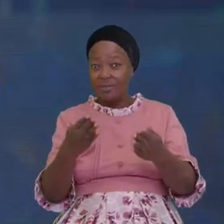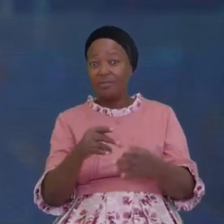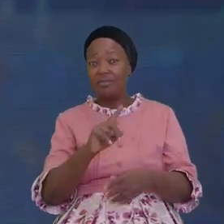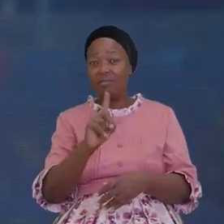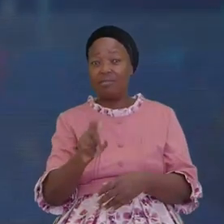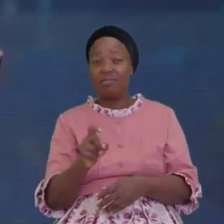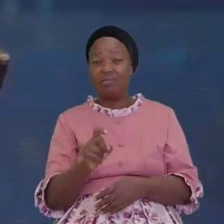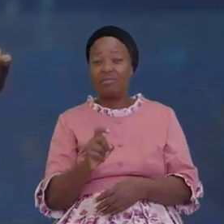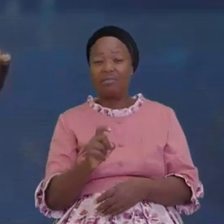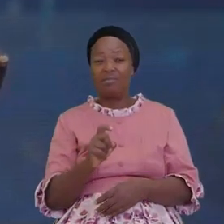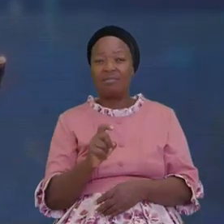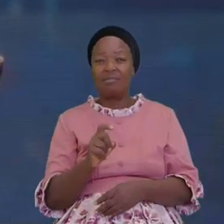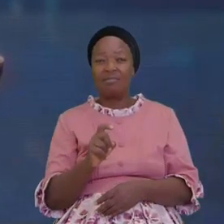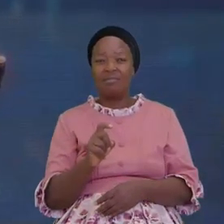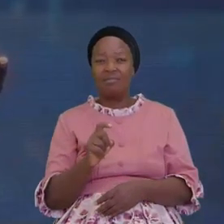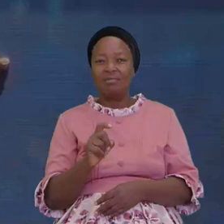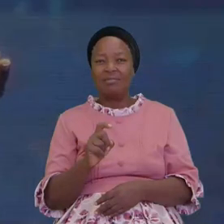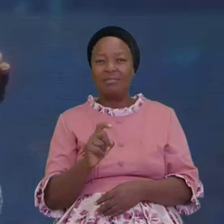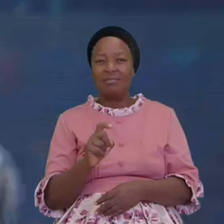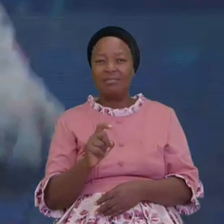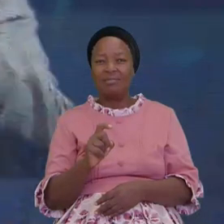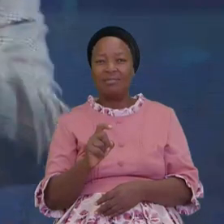est-ce qu'il peut t'en donner?